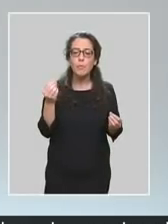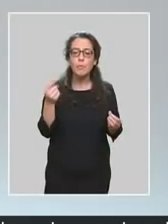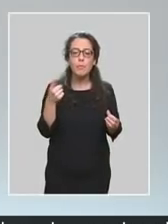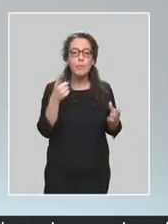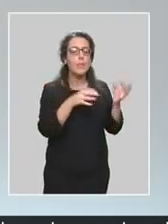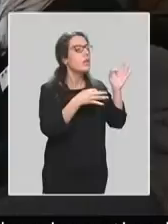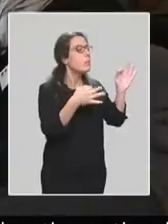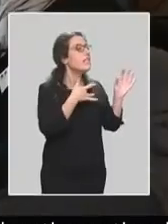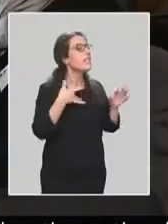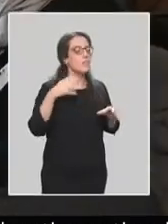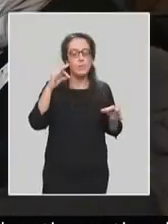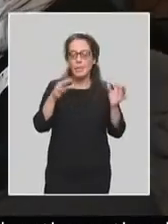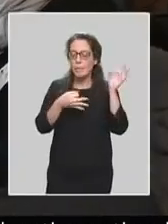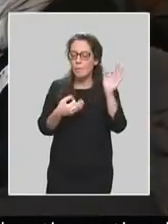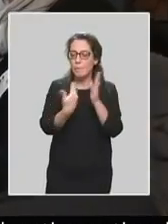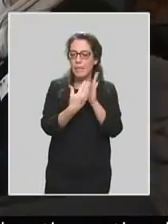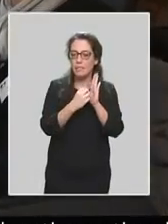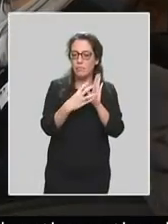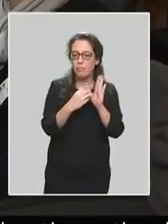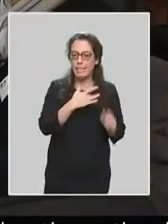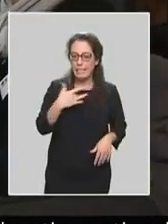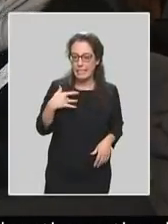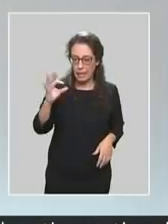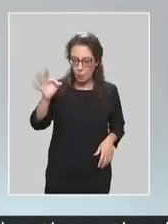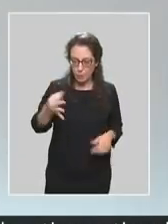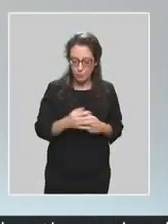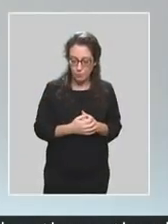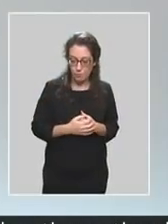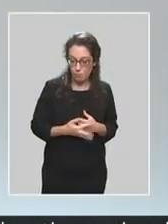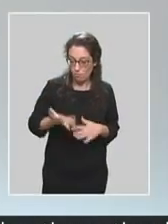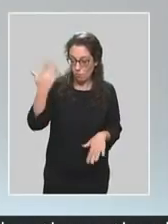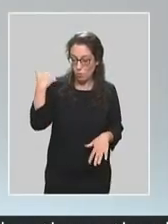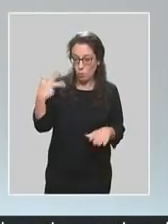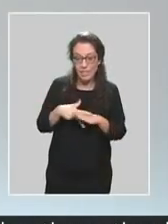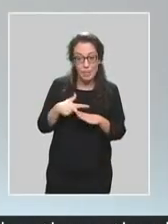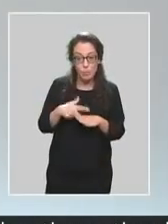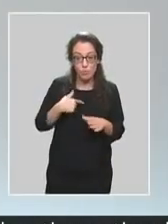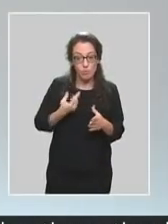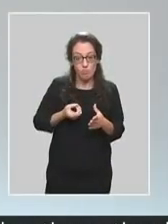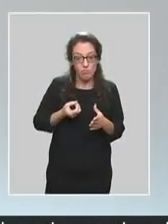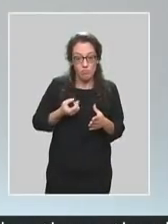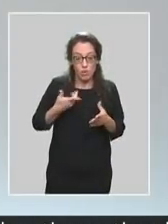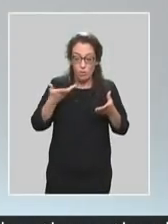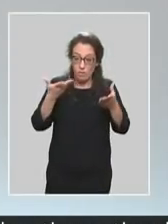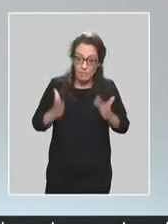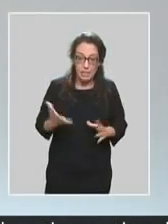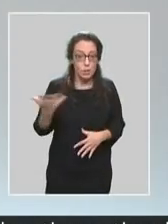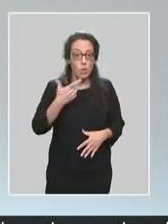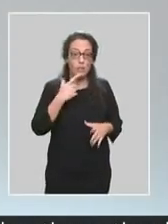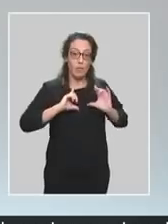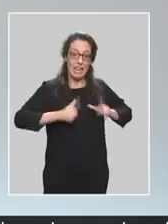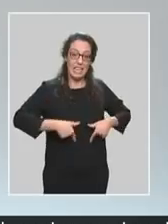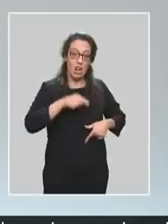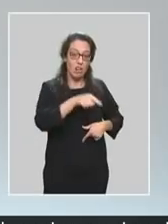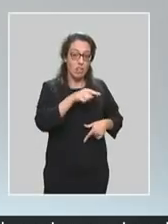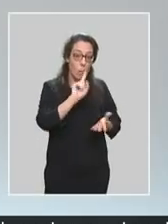le pass sanitaire. Donc, nous avons dit depuis le début que l'école était un lieu particulier, un sanctuaire,